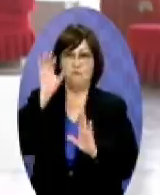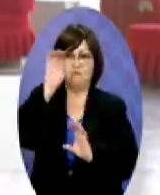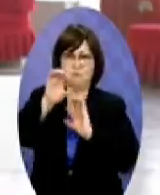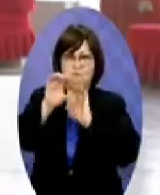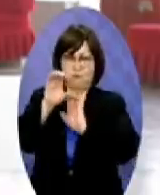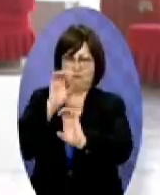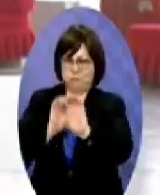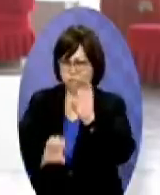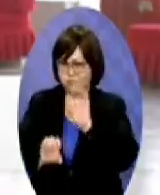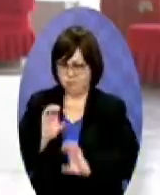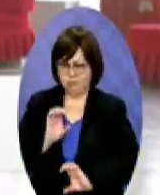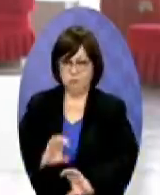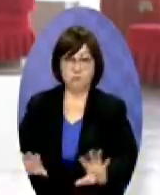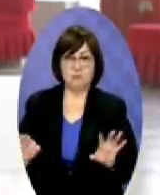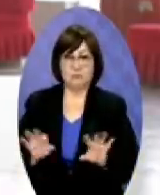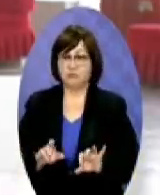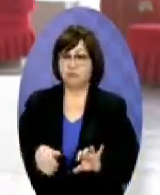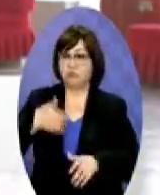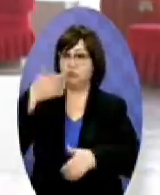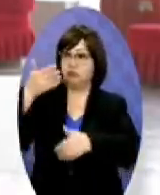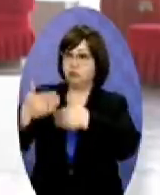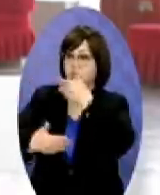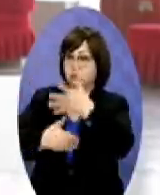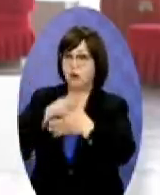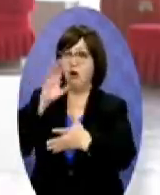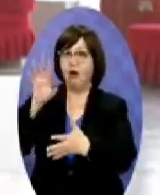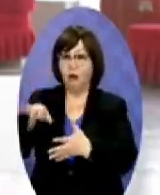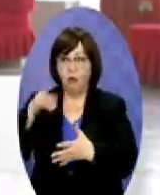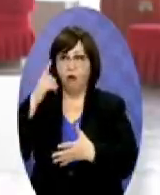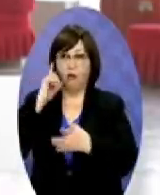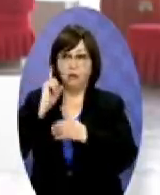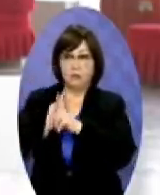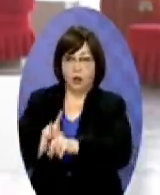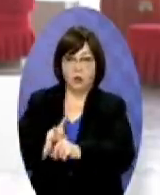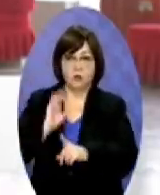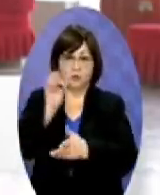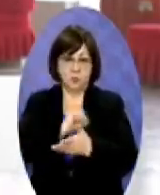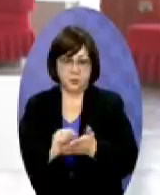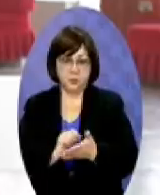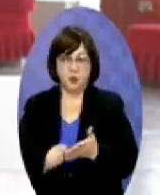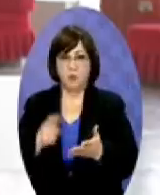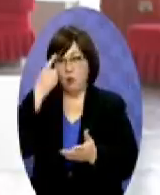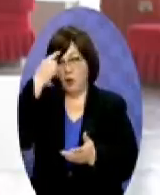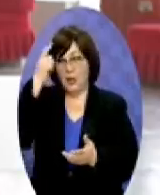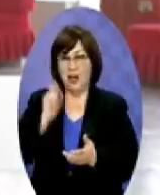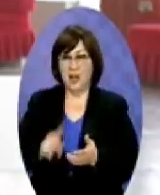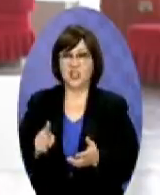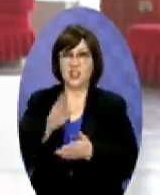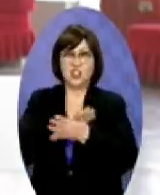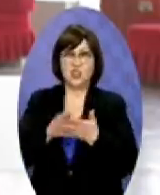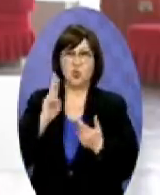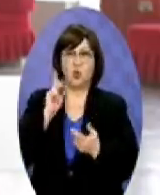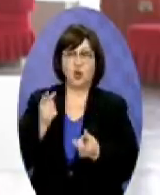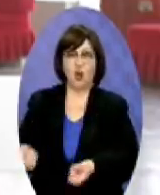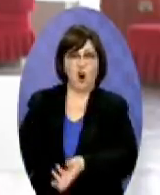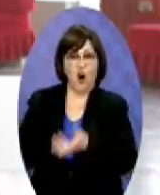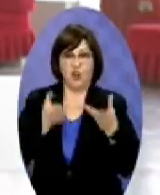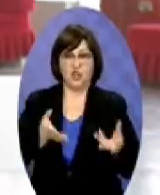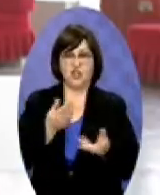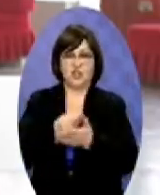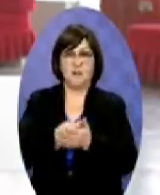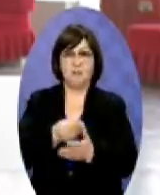сандаа хадгалж Монгол хэлний үгийн санд шин тутам орж ирж байгаа тухайлах юм бол офшор гэдэг ч юм ингээ үг ороод ирэнгүүт